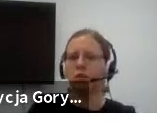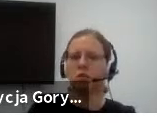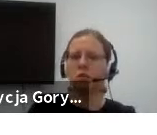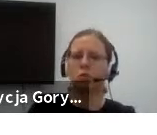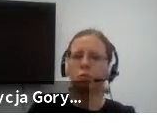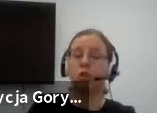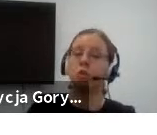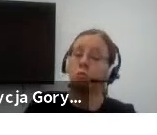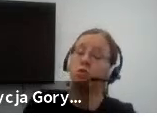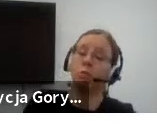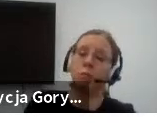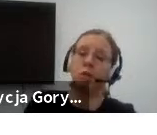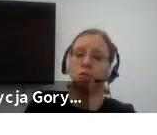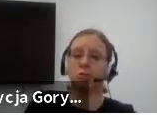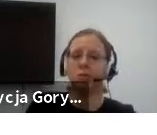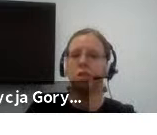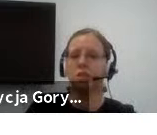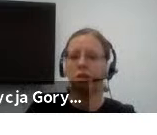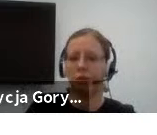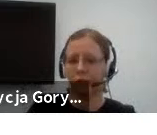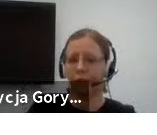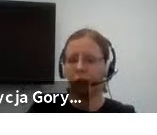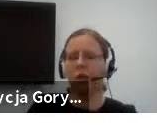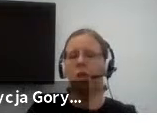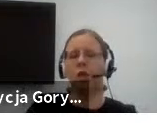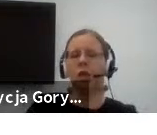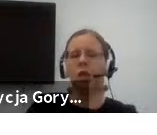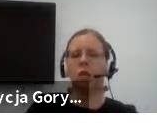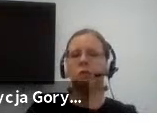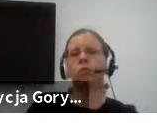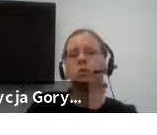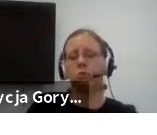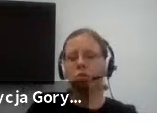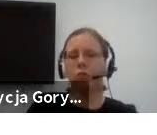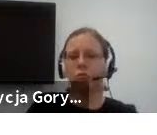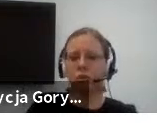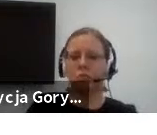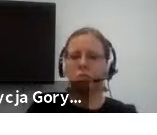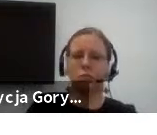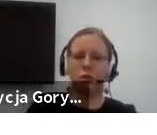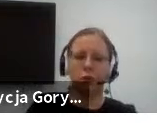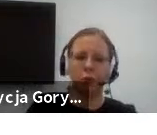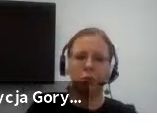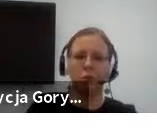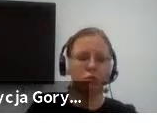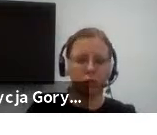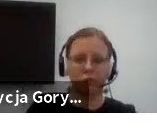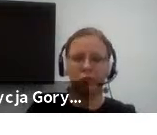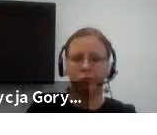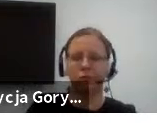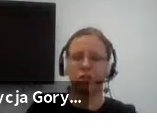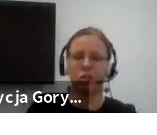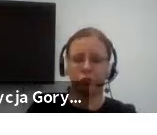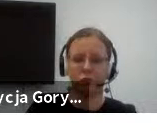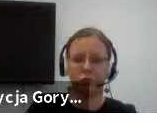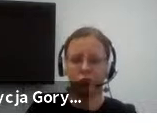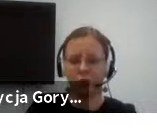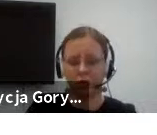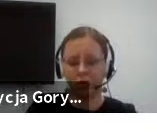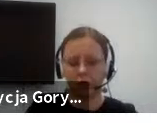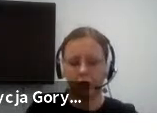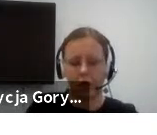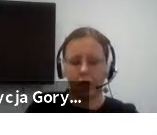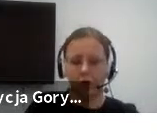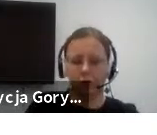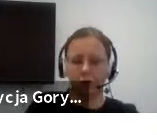czy muszą stawiać się z tym osobiście, czy może mamy jakieś rozwiązanie zdalne. U nas akurat dział, który się tym zajmuje, miał już gotowe, wdrażane właśnie